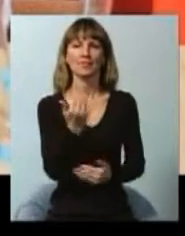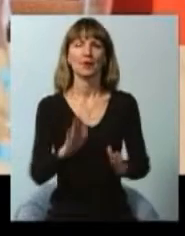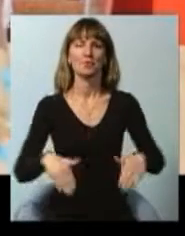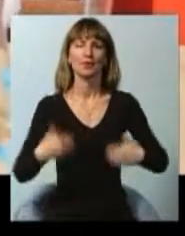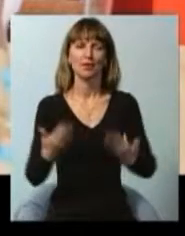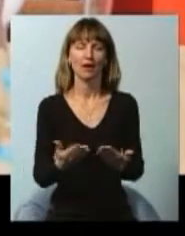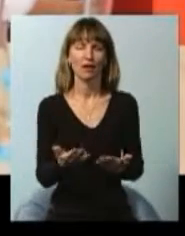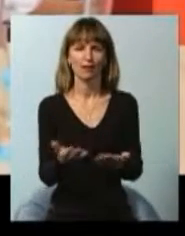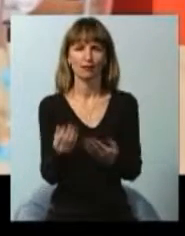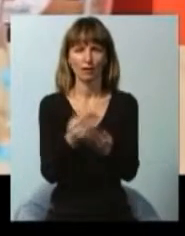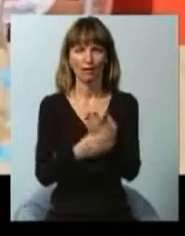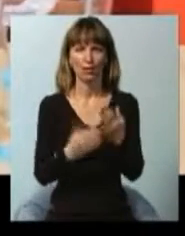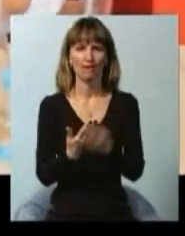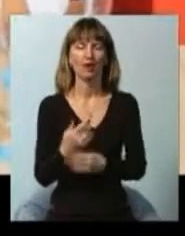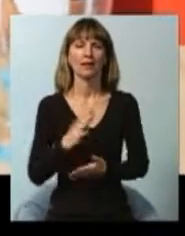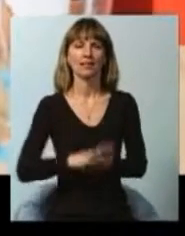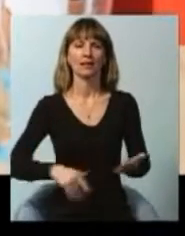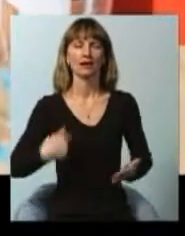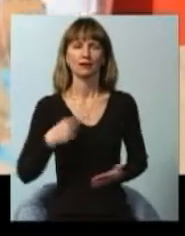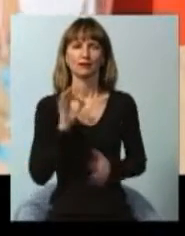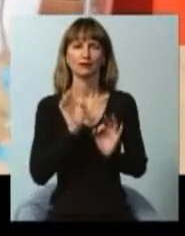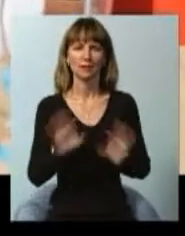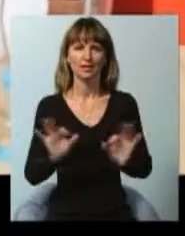одягти рукавички, а поки що я розповідаю далі.